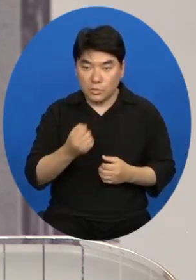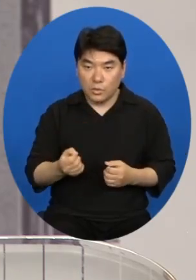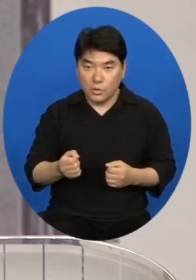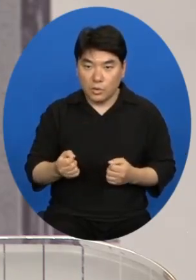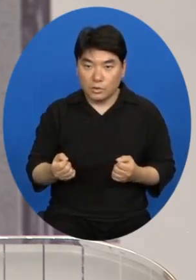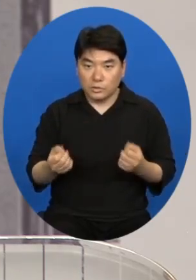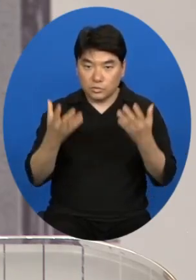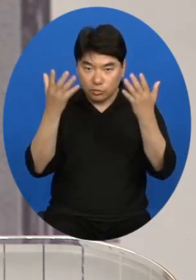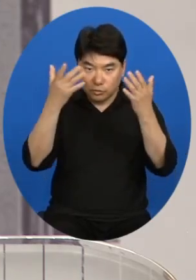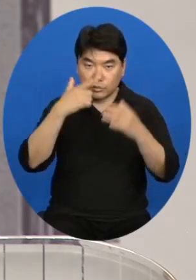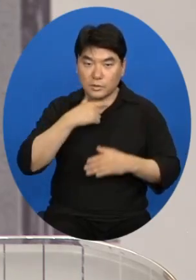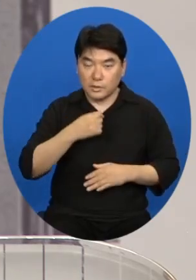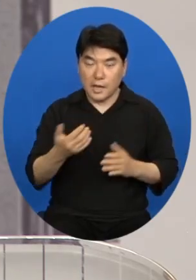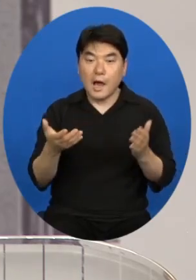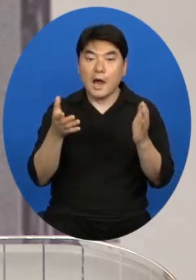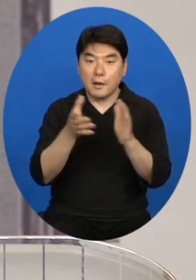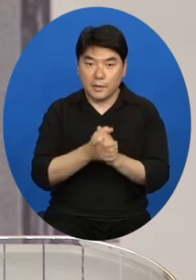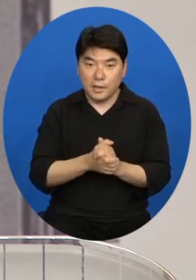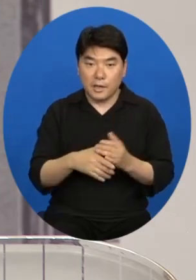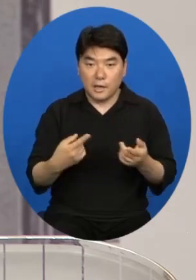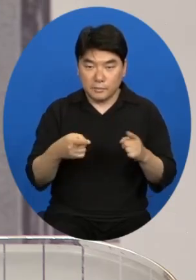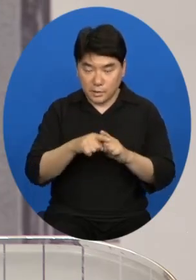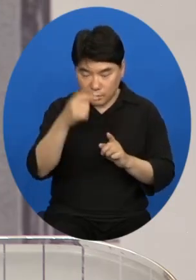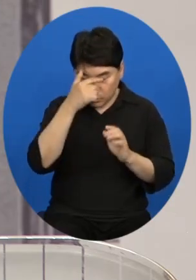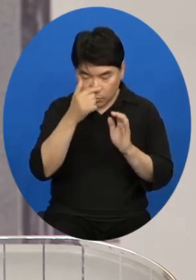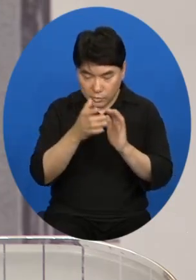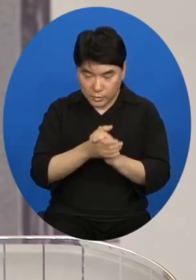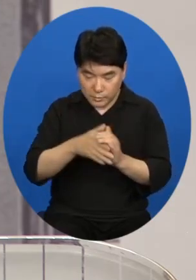축원드립니다. 아멘. 우리 함께 기도하겠습니다.